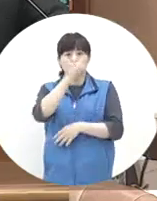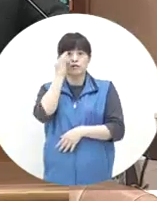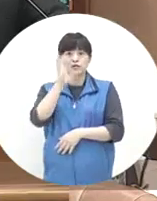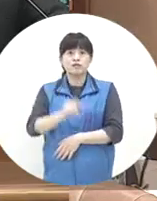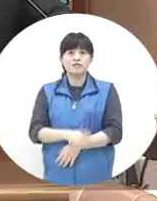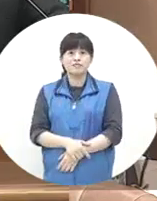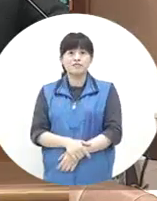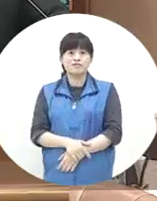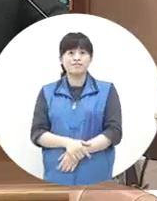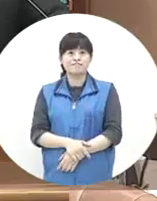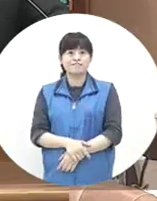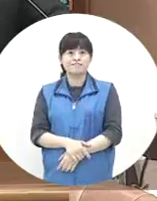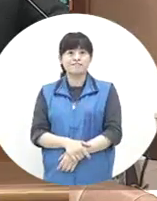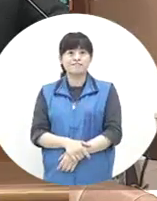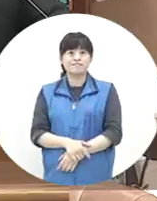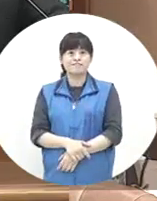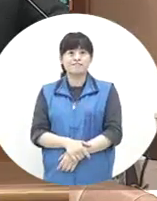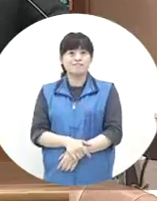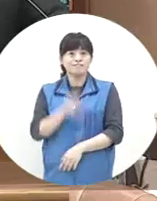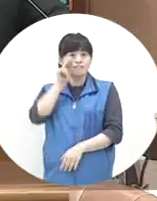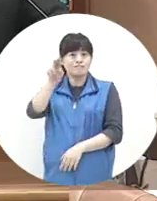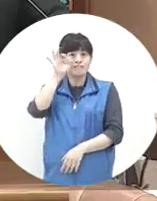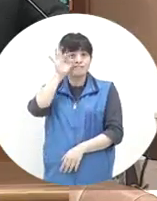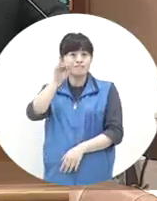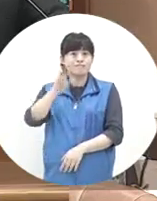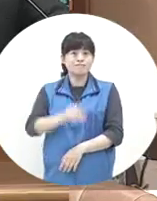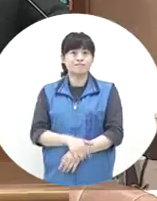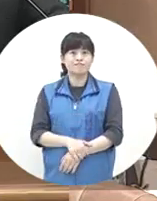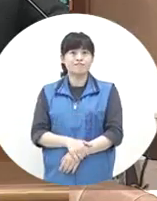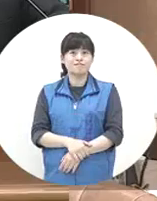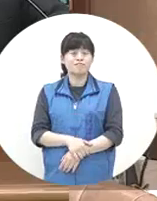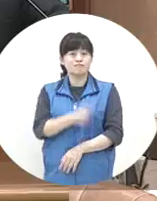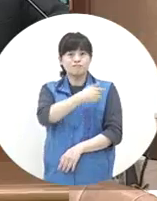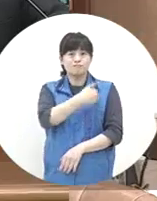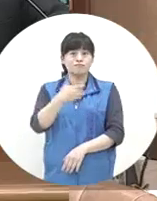到这个，你看我快，